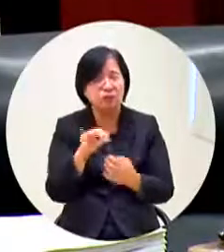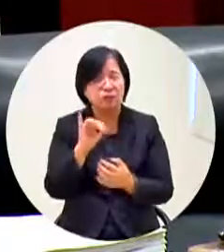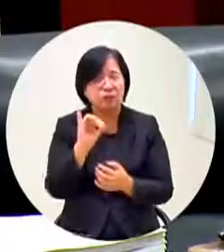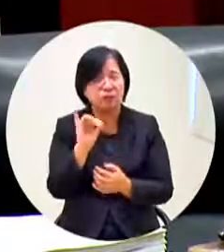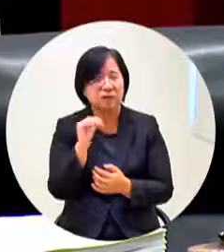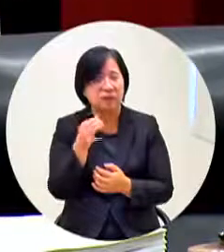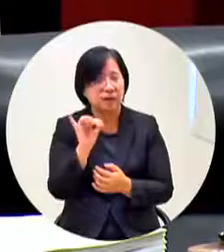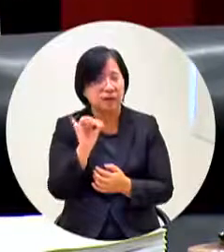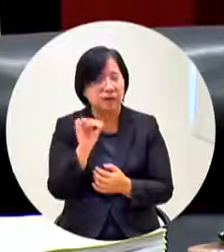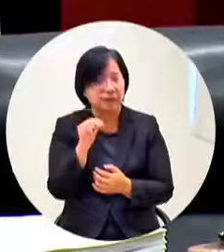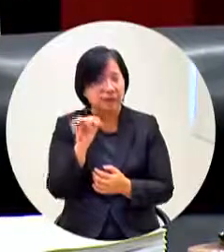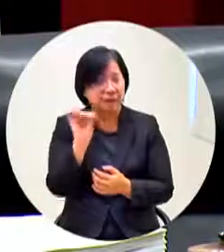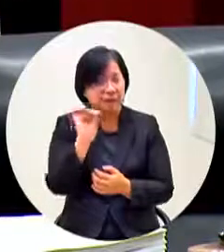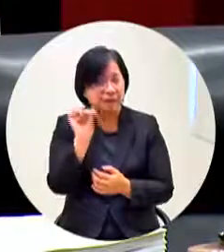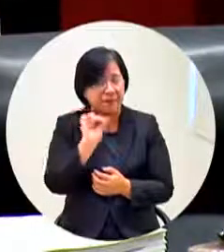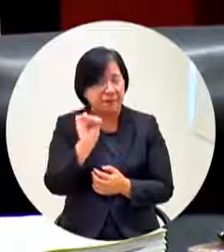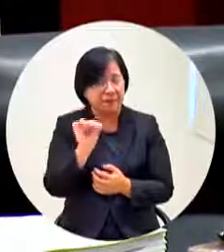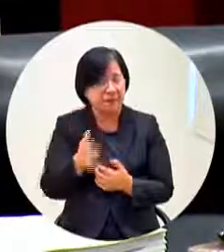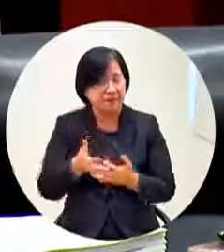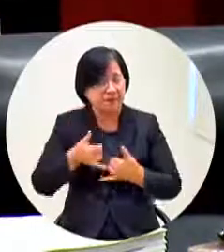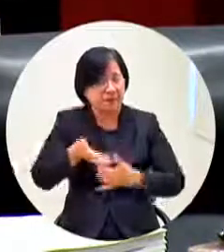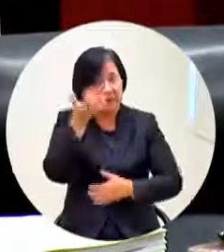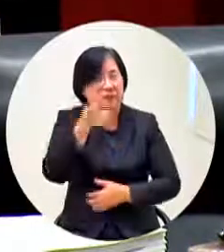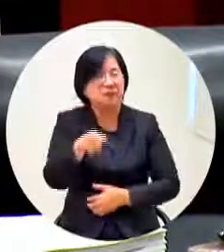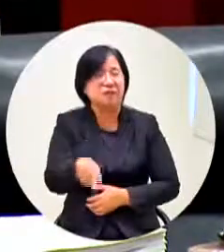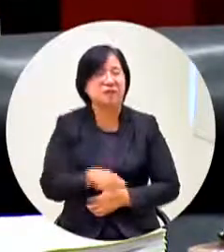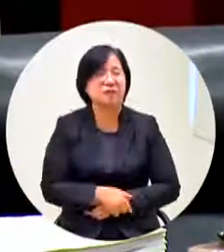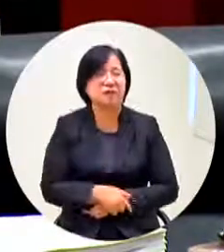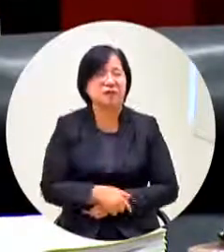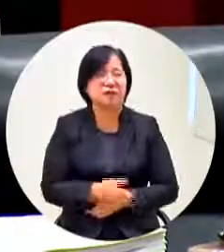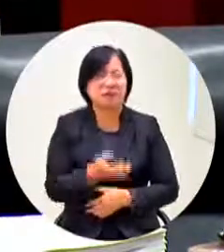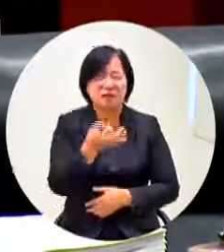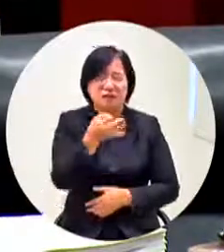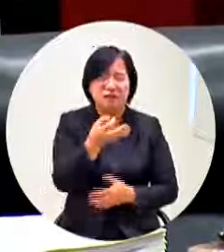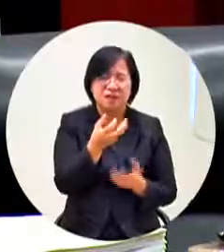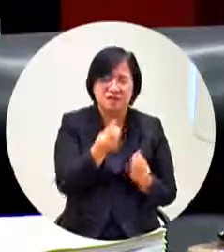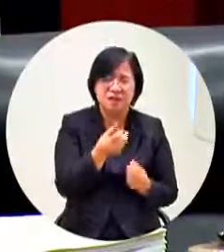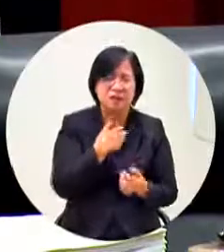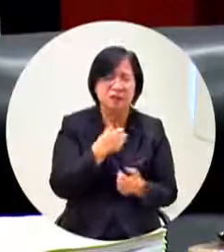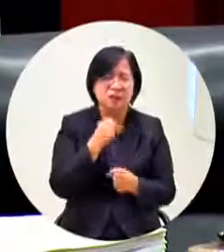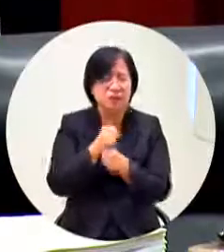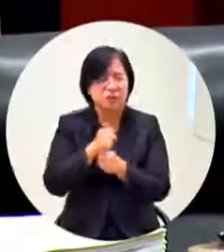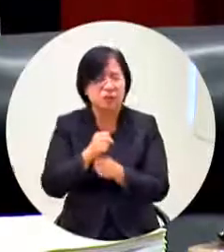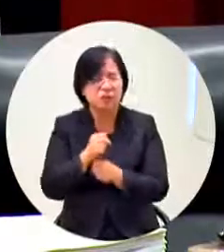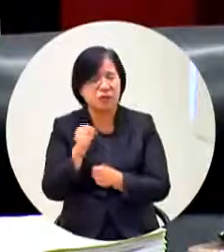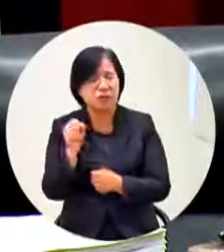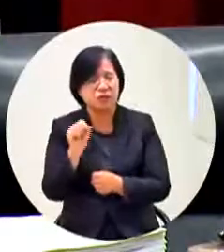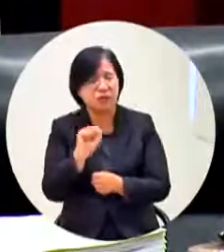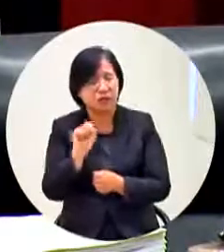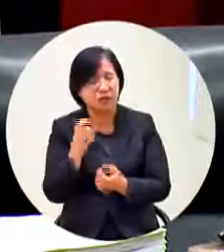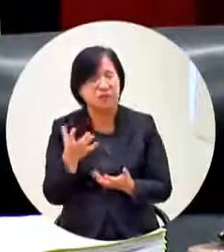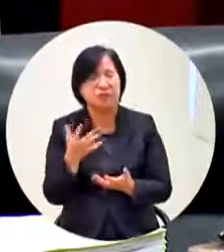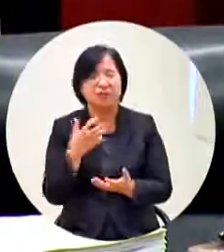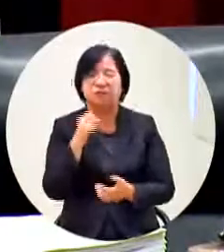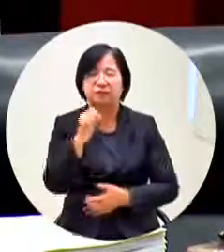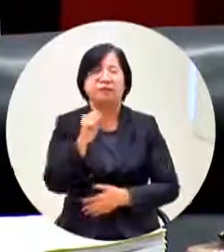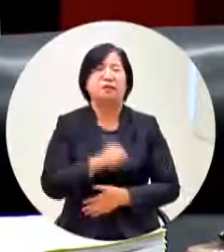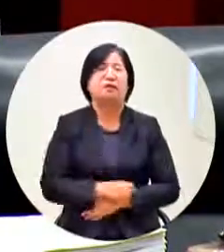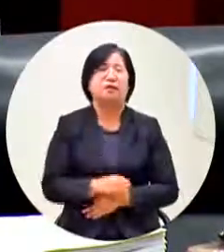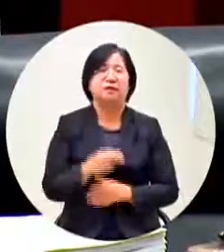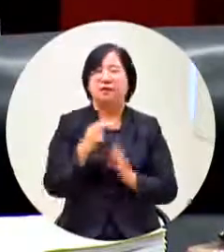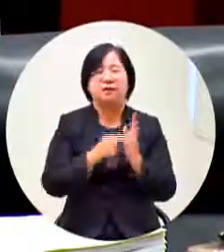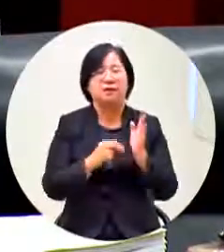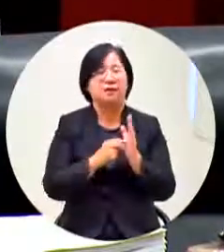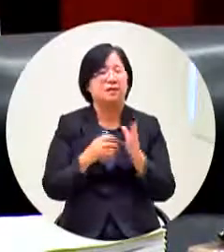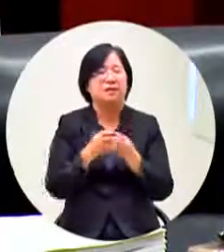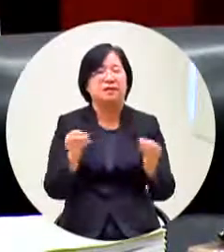题，不是没有钱就什么事都可以不要做。好，你没有关系，你不用解释，反正你也是代